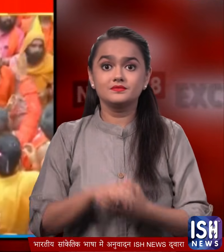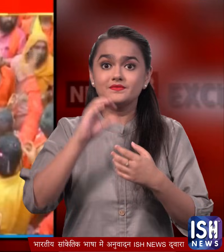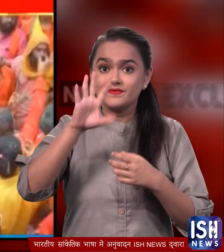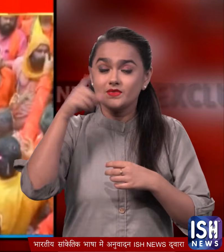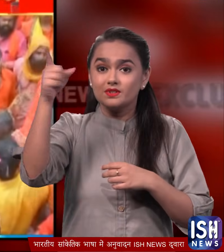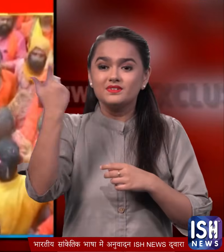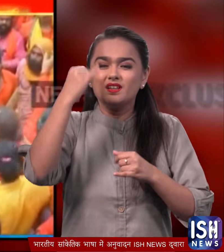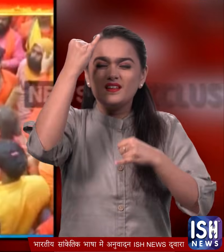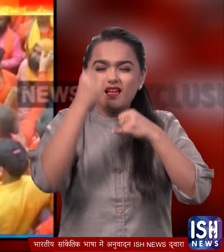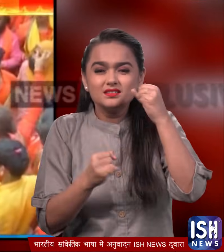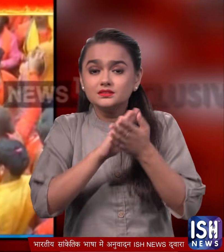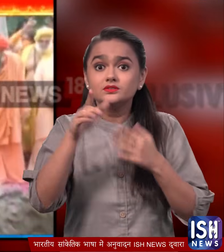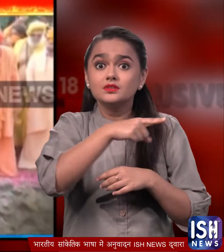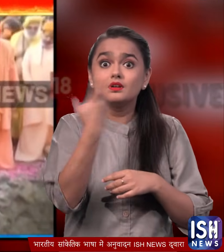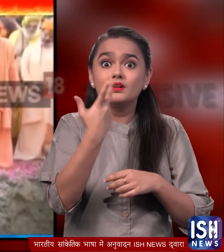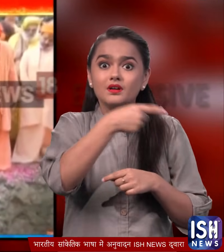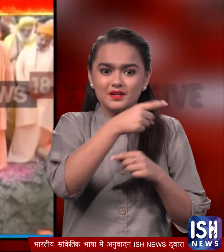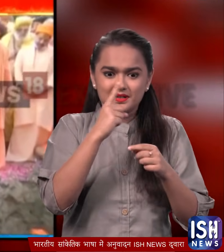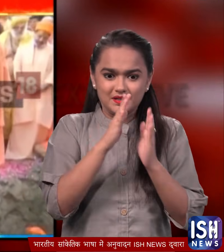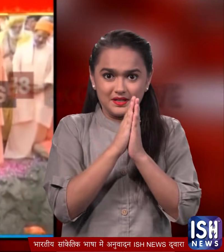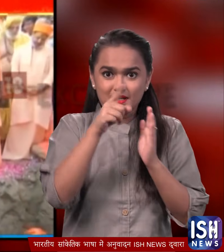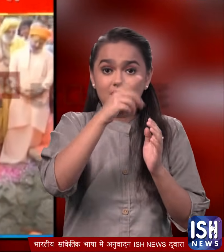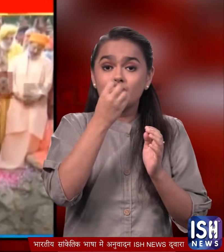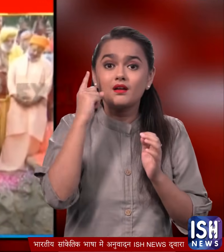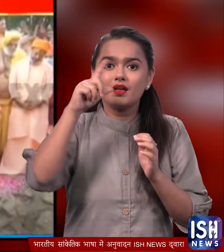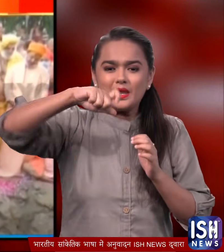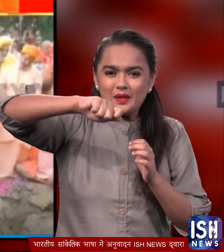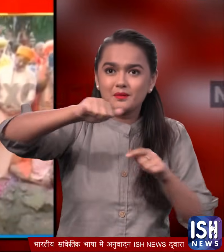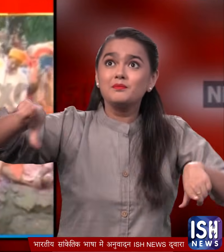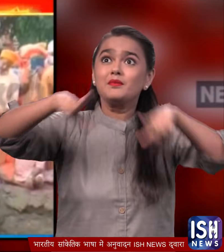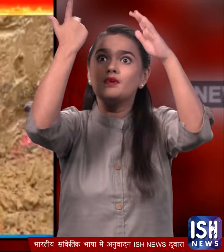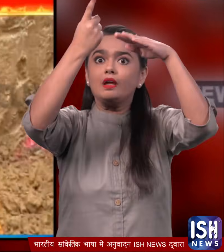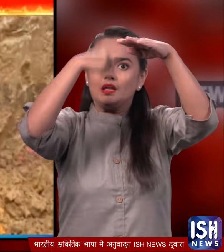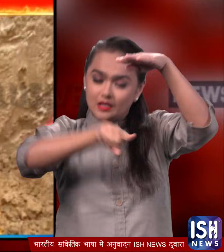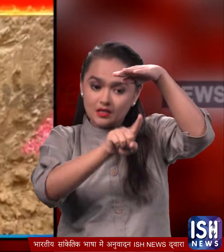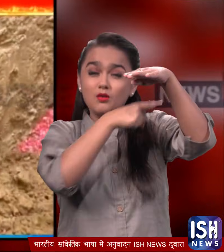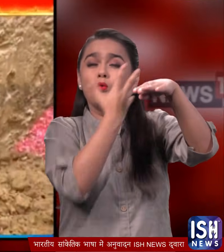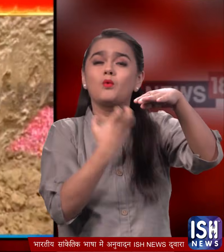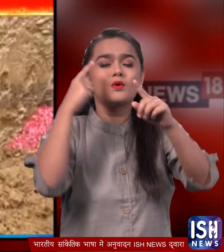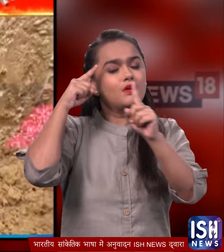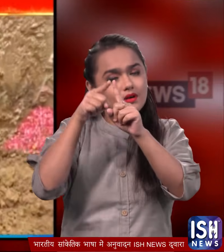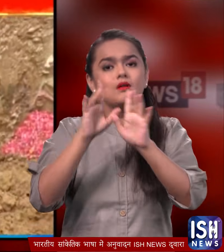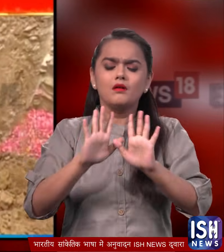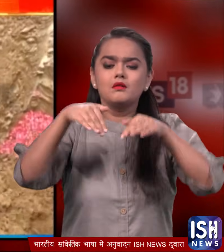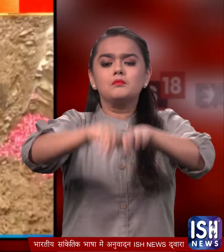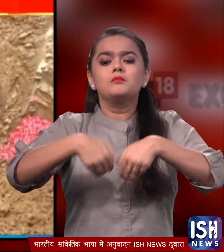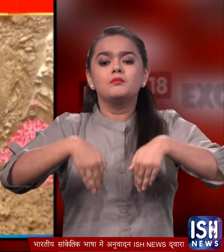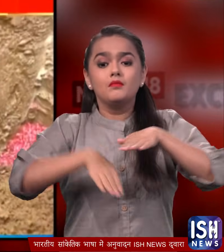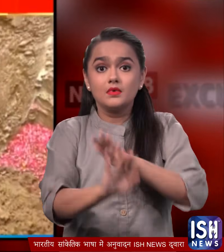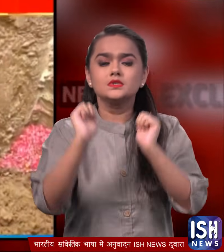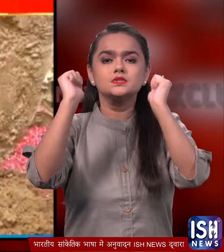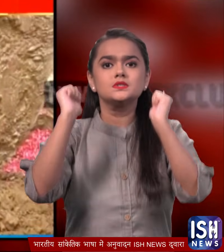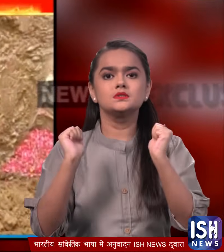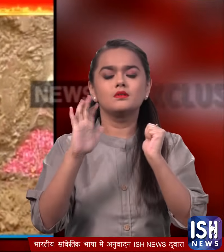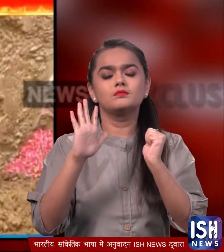उन्हें उनकी अंतिम इच्छा के हिसाब से बाघंबरी मठ में नींबू के पेड़ के नीचे भू समाधि दी गई और सिद्धासन की मुद्रा में बिठाया गया।